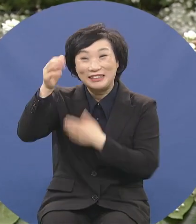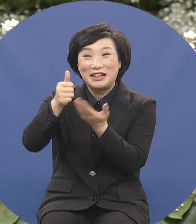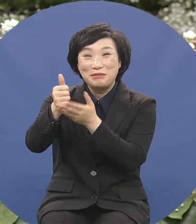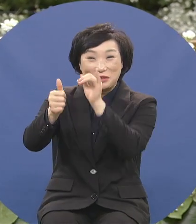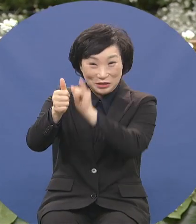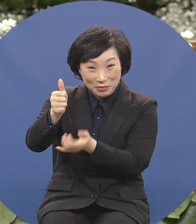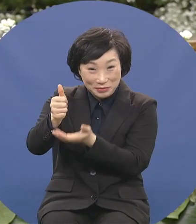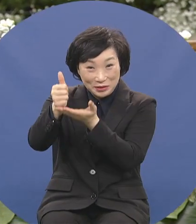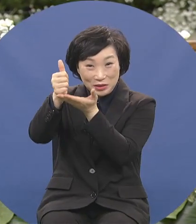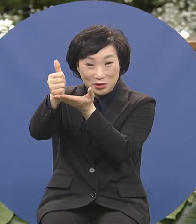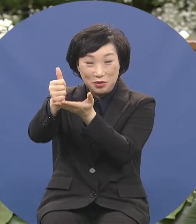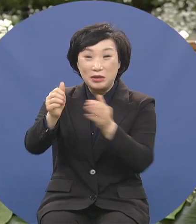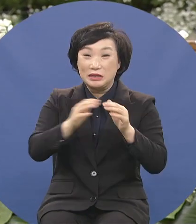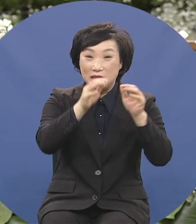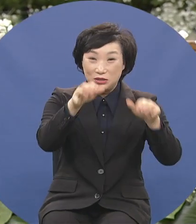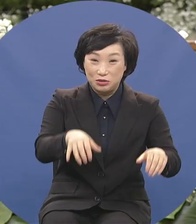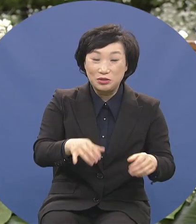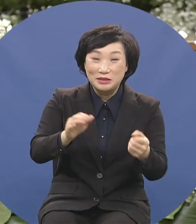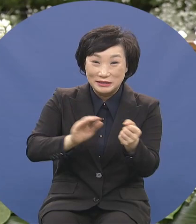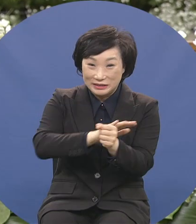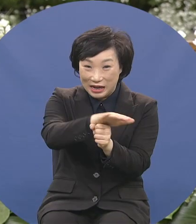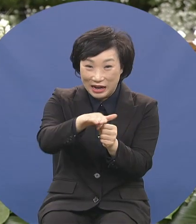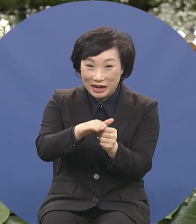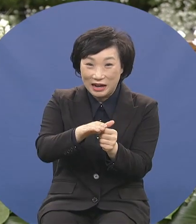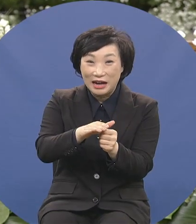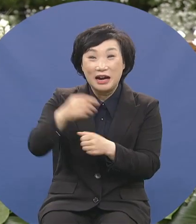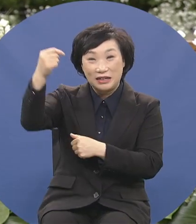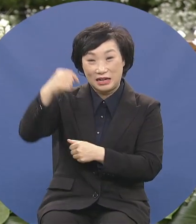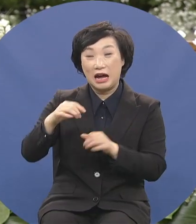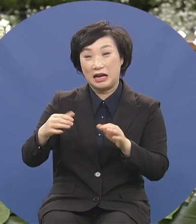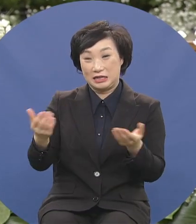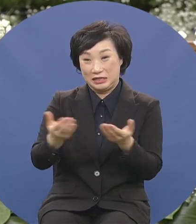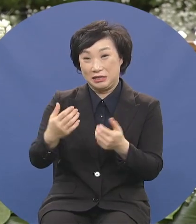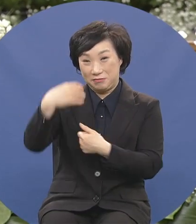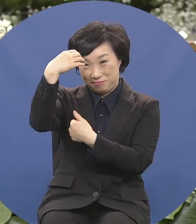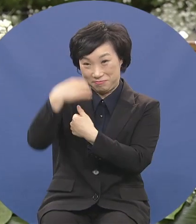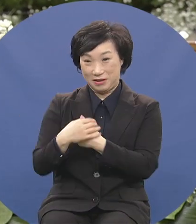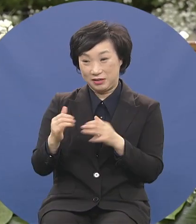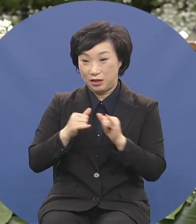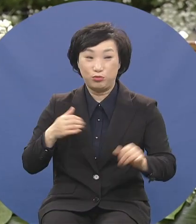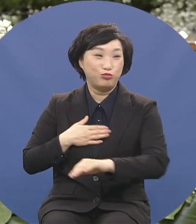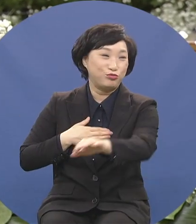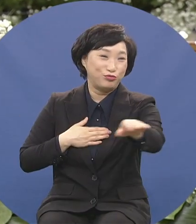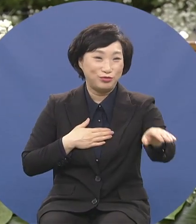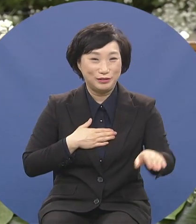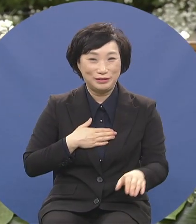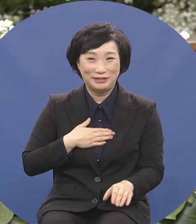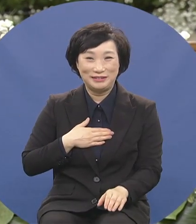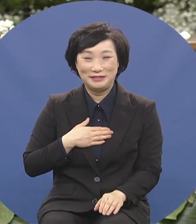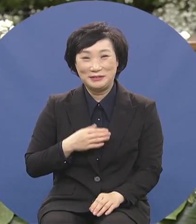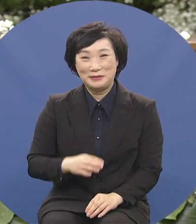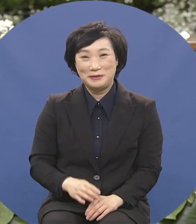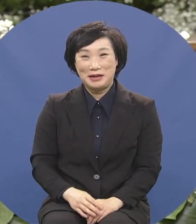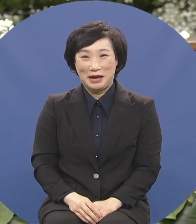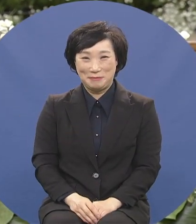섬기고 이웃을 사랑하라는 직분을 부여받은 자입니다.